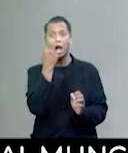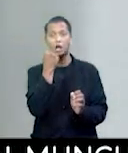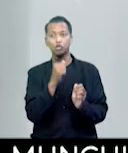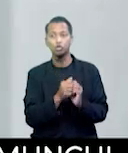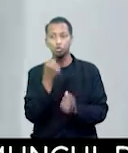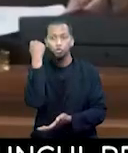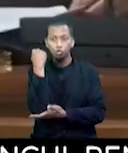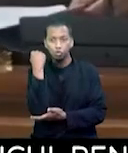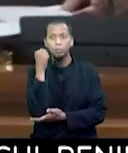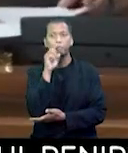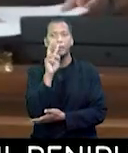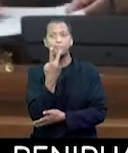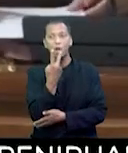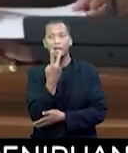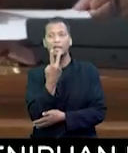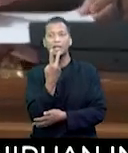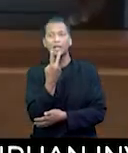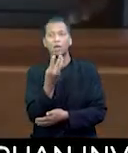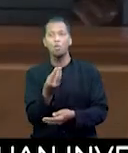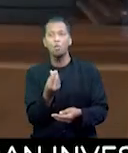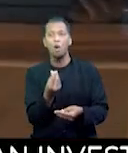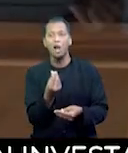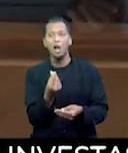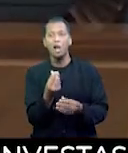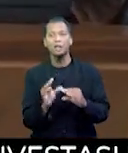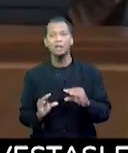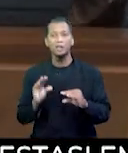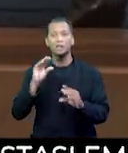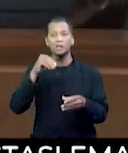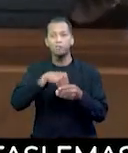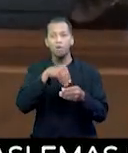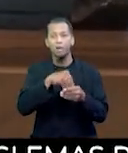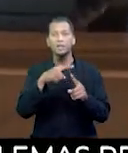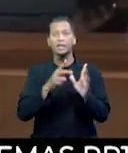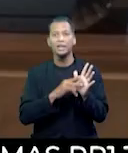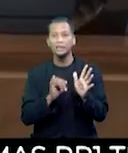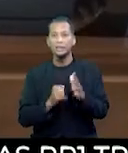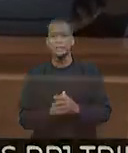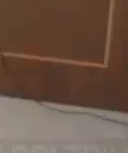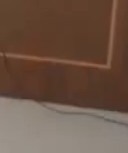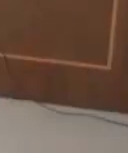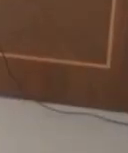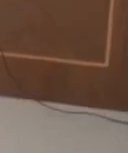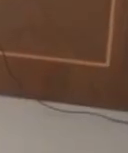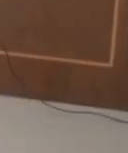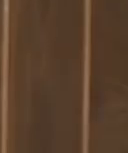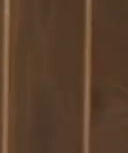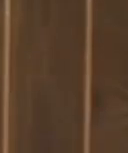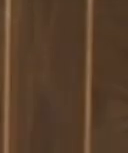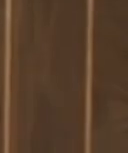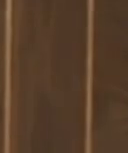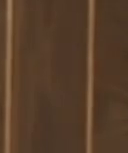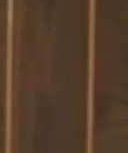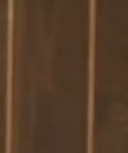Darat. Kepala Pusat Penerangan Hukum Kejaksaan Agung Ketut Sumedana menjelaskan, tersangka KGS MMS berperan sebagai penyedia